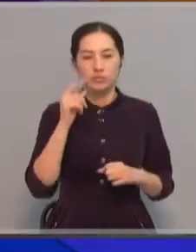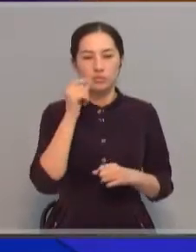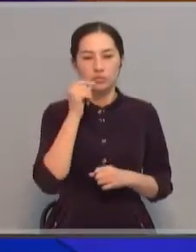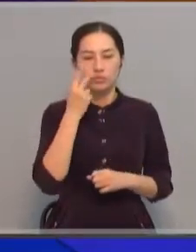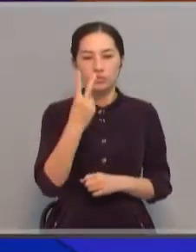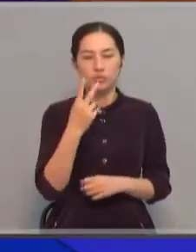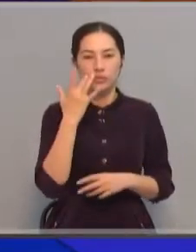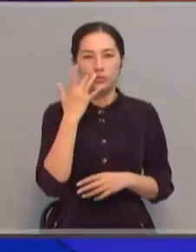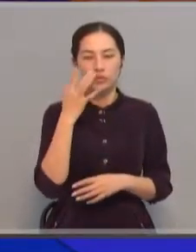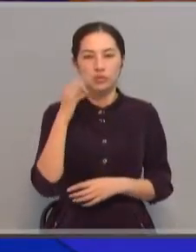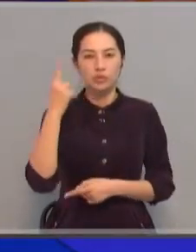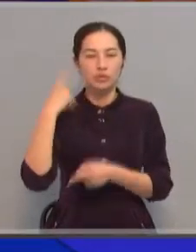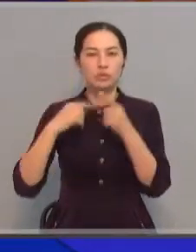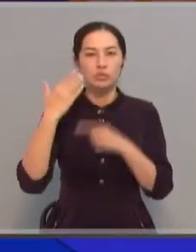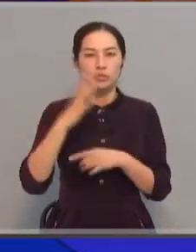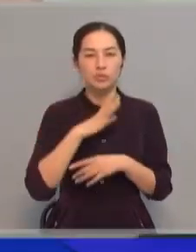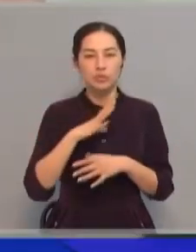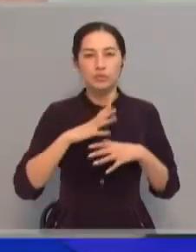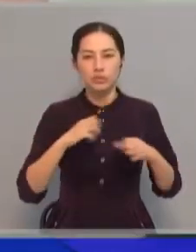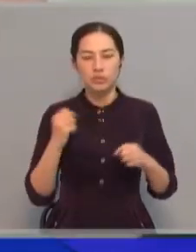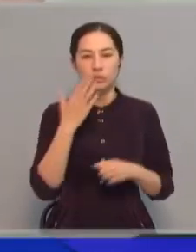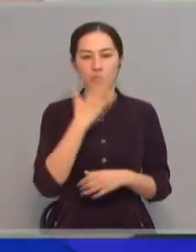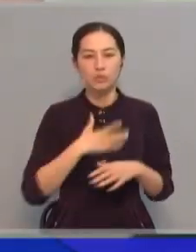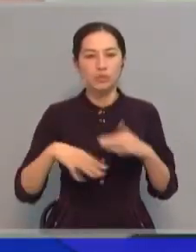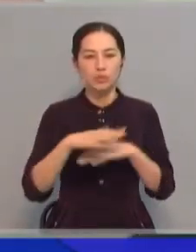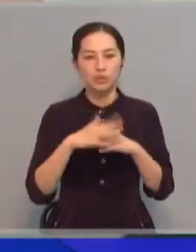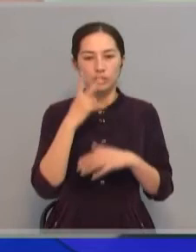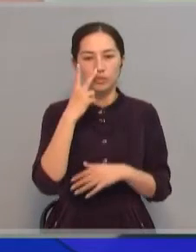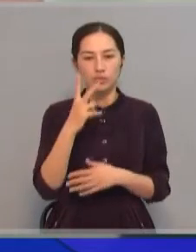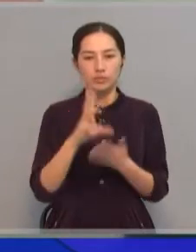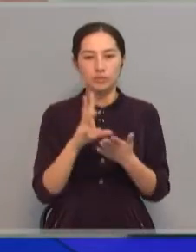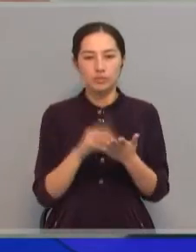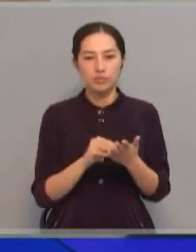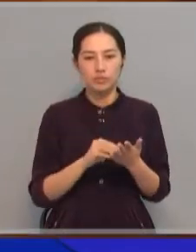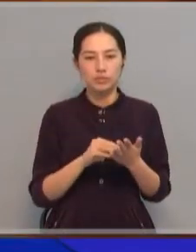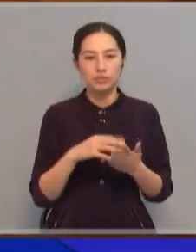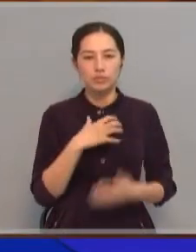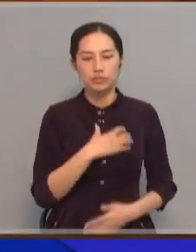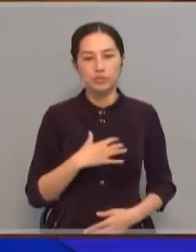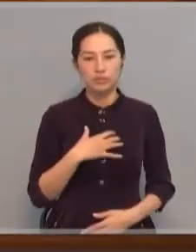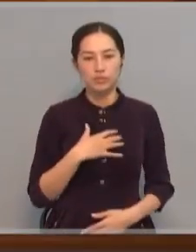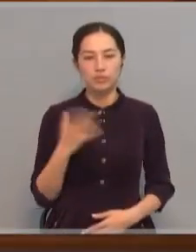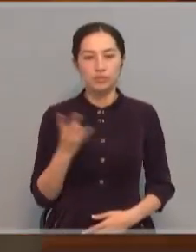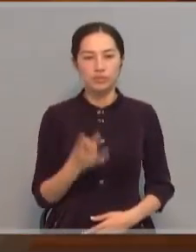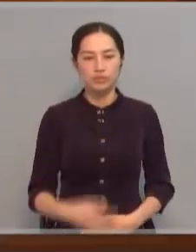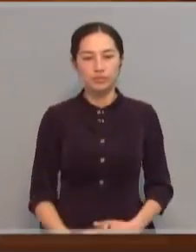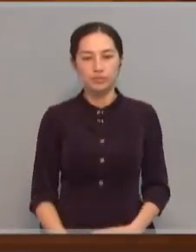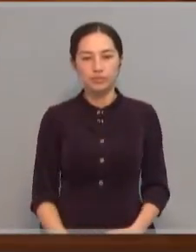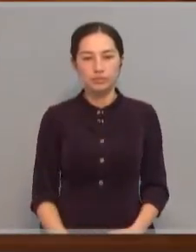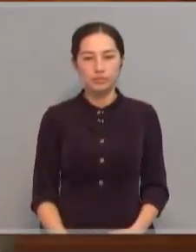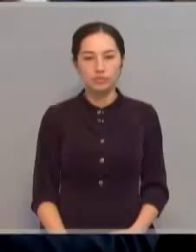ерек. Баба батырлығы мен ерен ерлігін ұмытпай, ұлықтап ізін басқан жас буынның қатар артқаны әркімнің ақшын